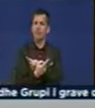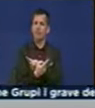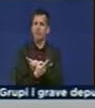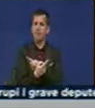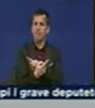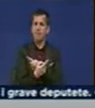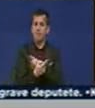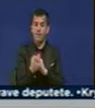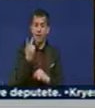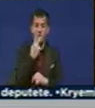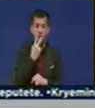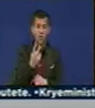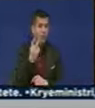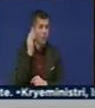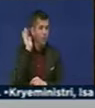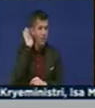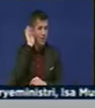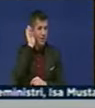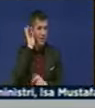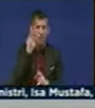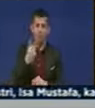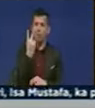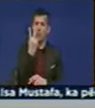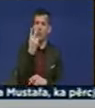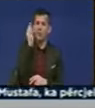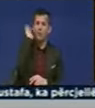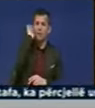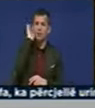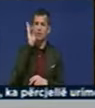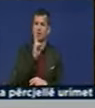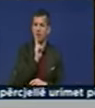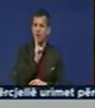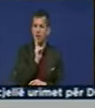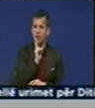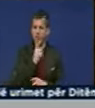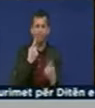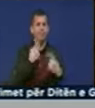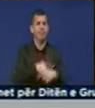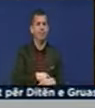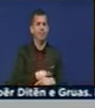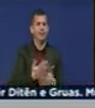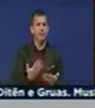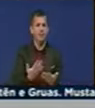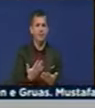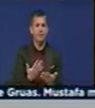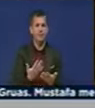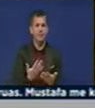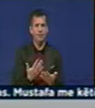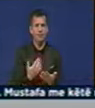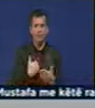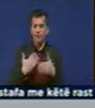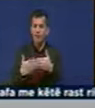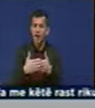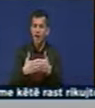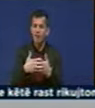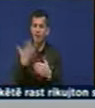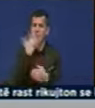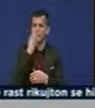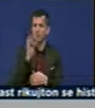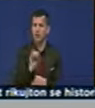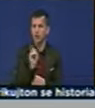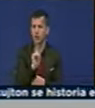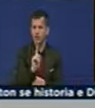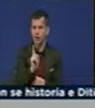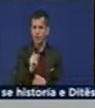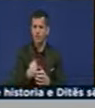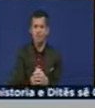22 ministri, kemi vetëm 2 ministre. Dhe kjo është për keqardhe, dhe kjo nuk është asafër 50%-shit.